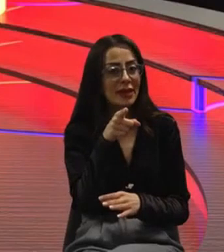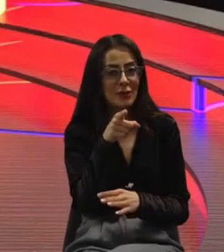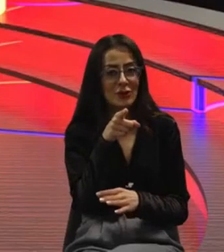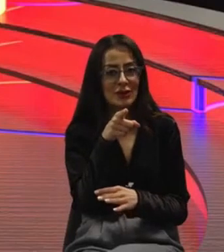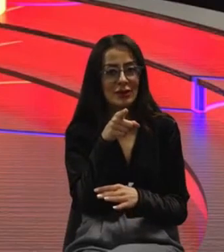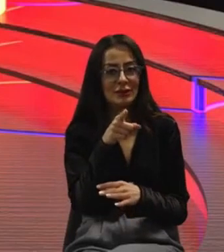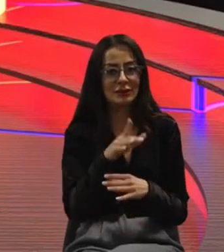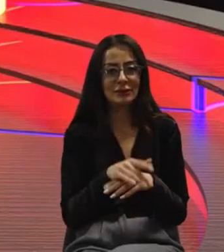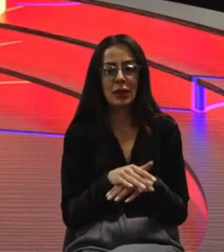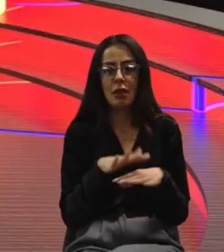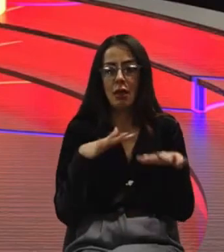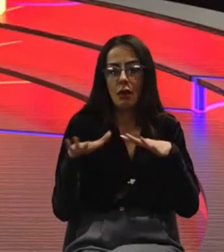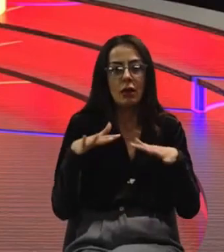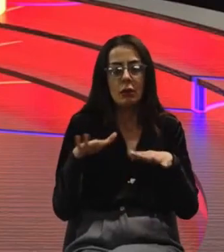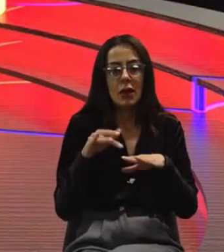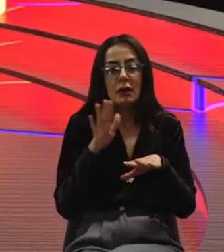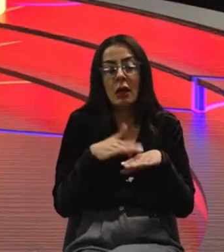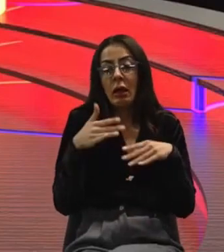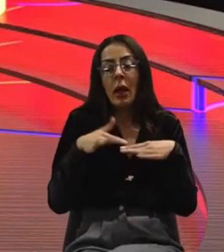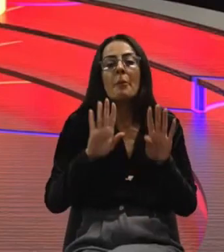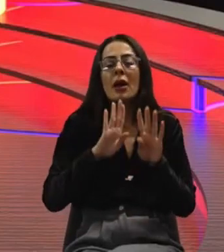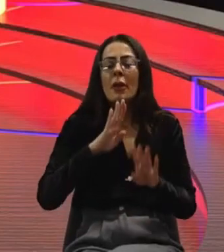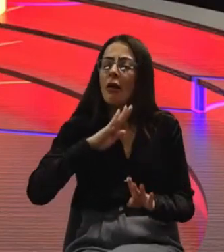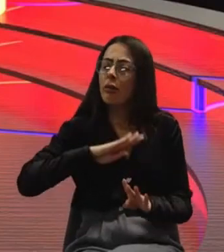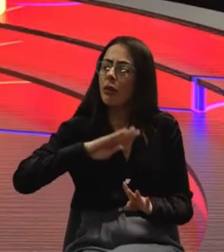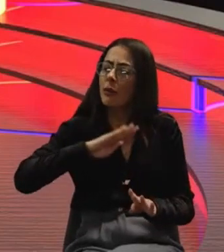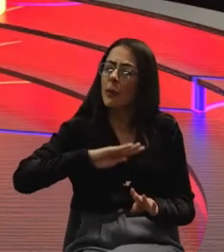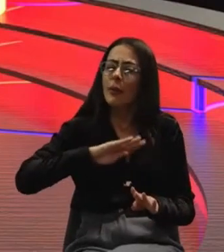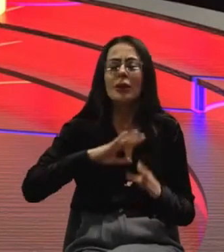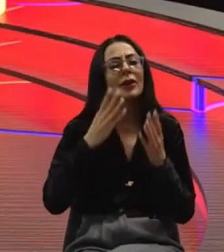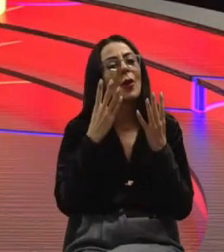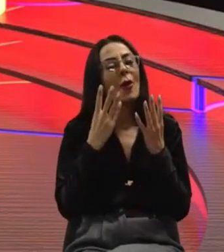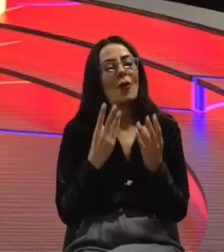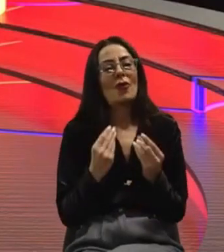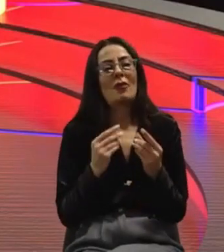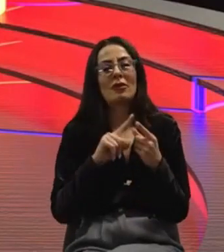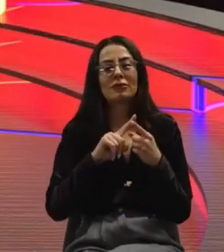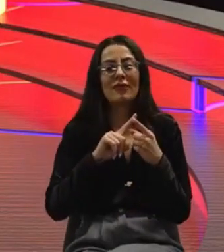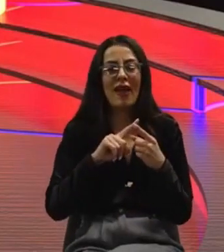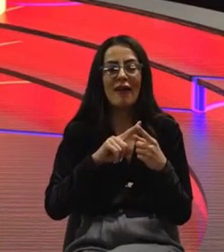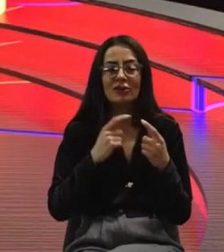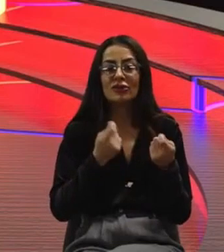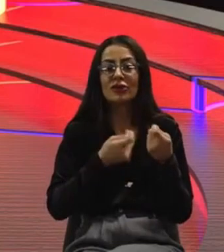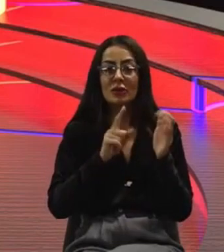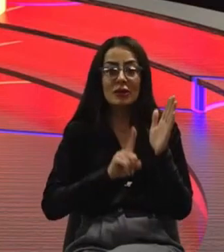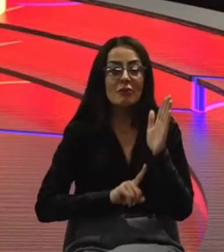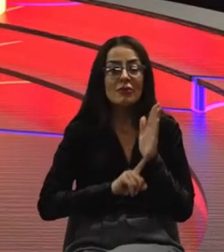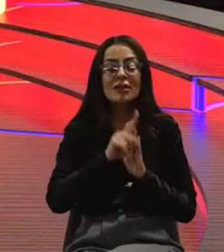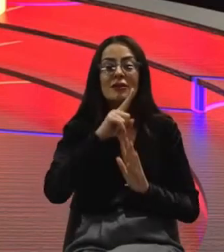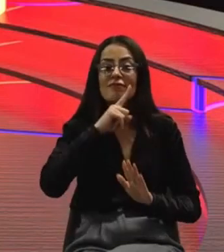panik olmamak sabırlı olmak ısrarcı olmak